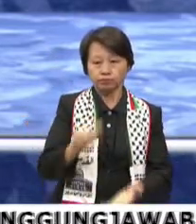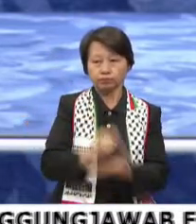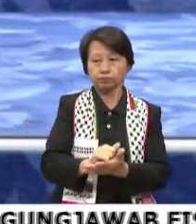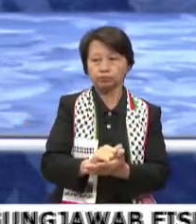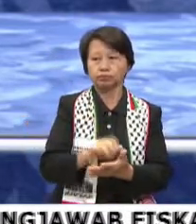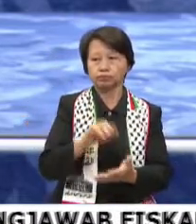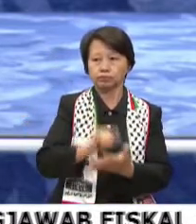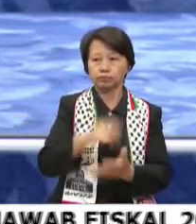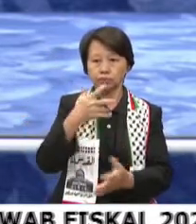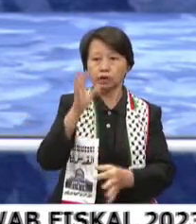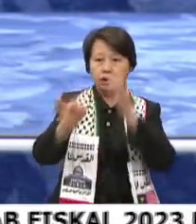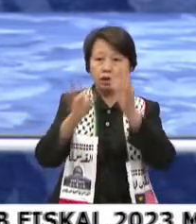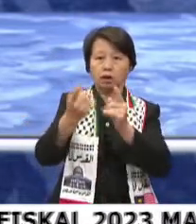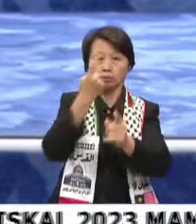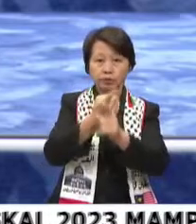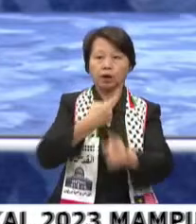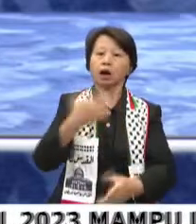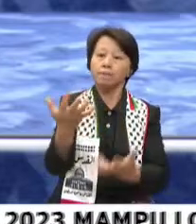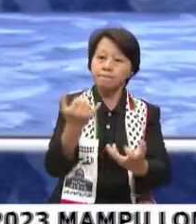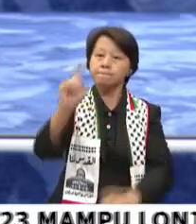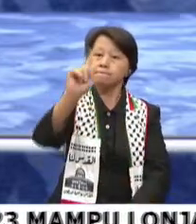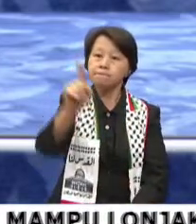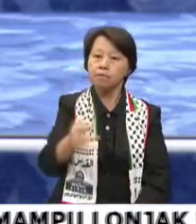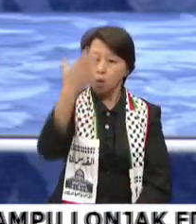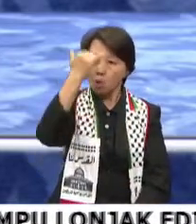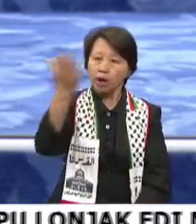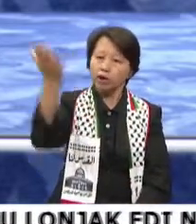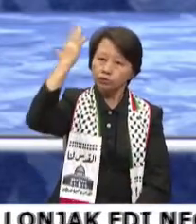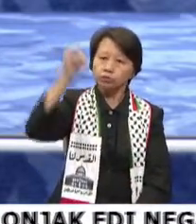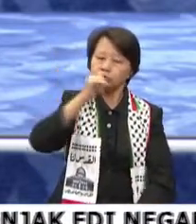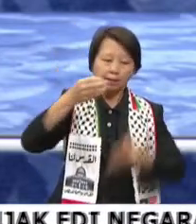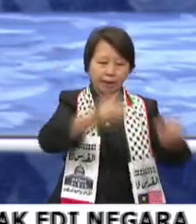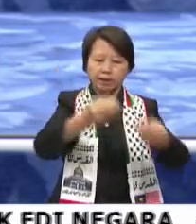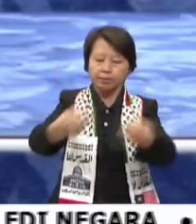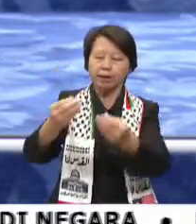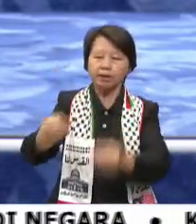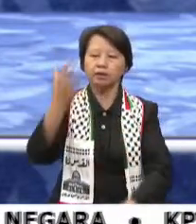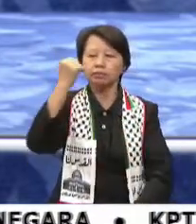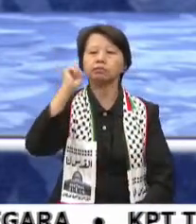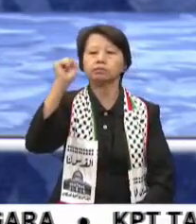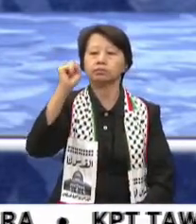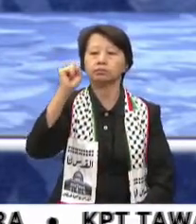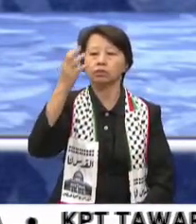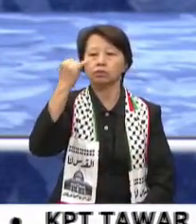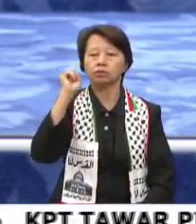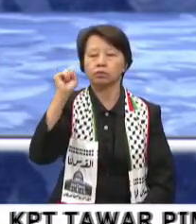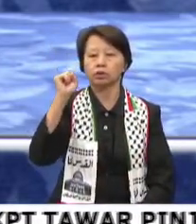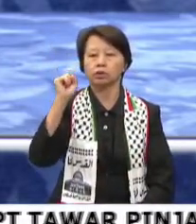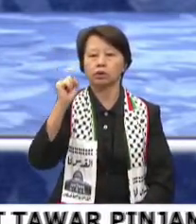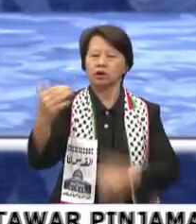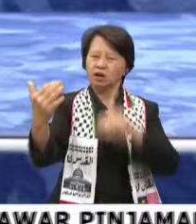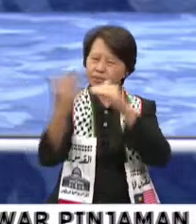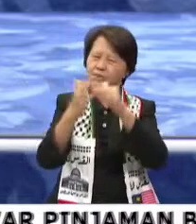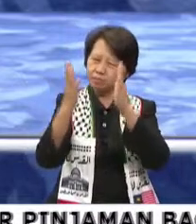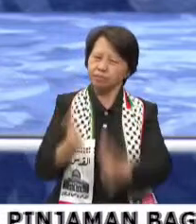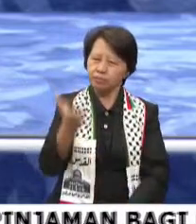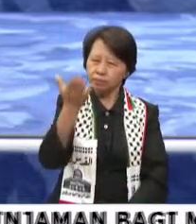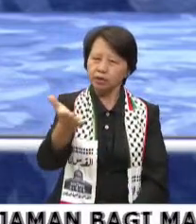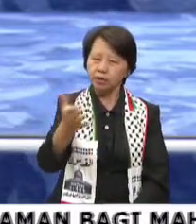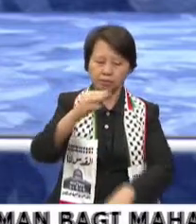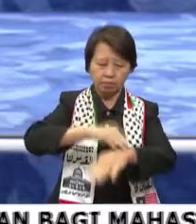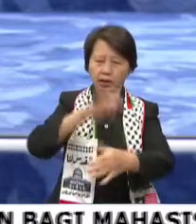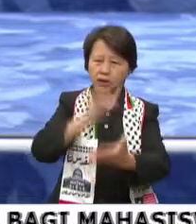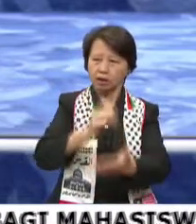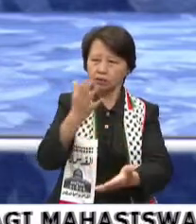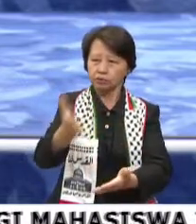guna kalau betul saya nak tanya mengapa dulu tak peri pembangkang masa